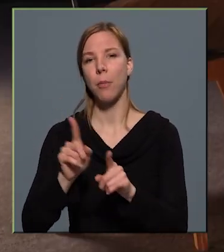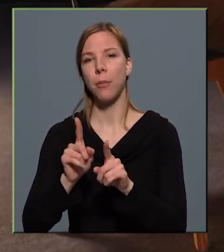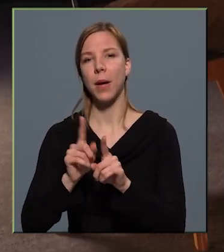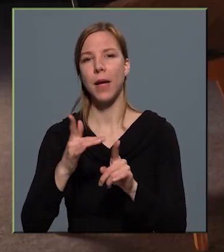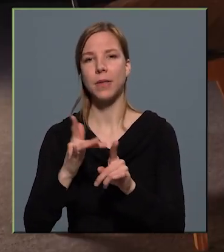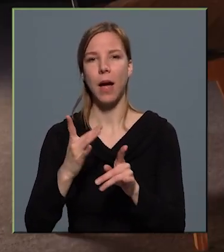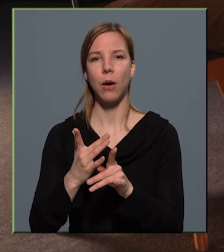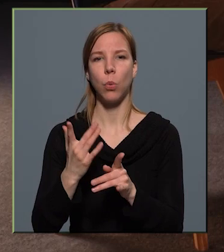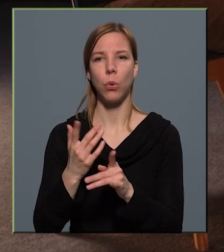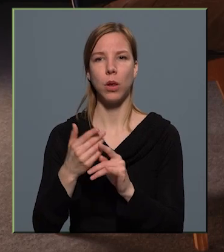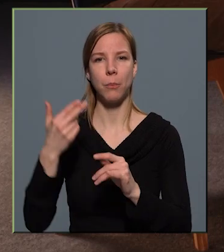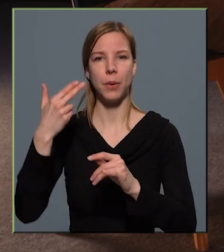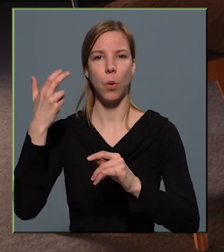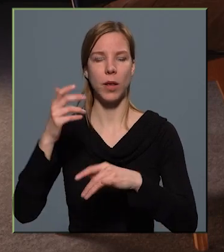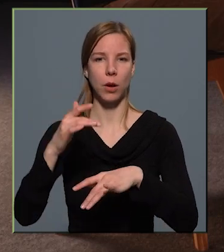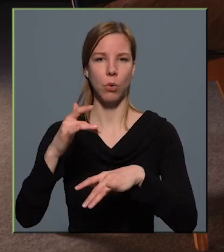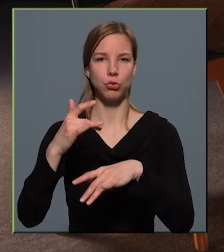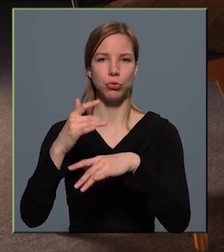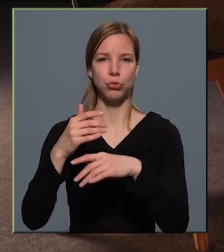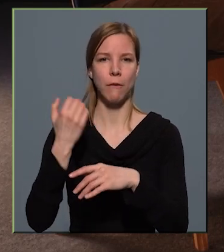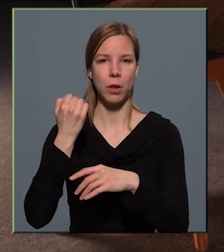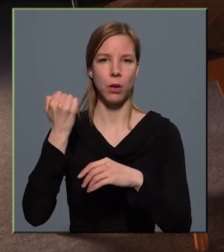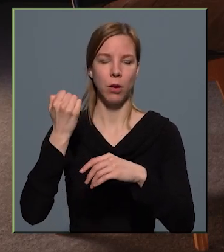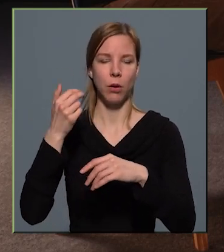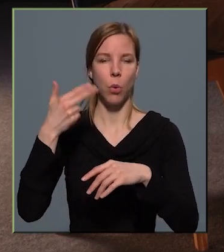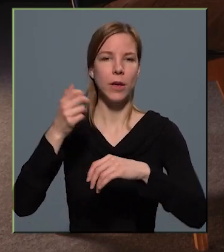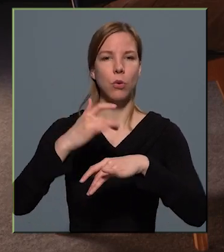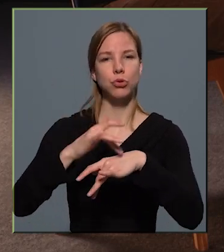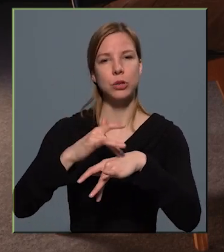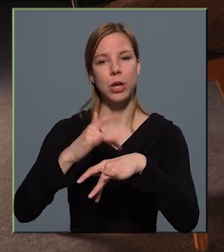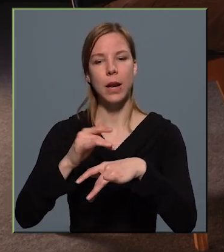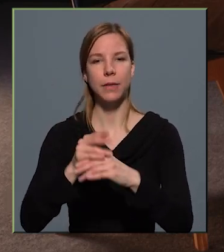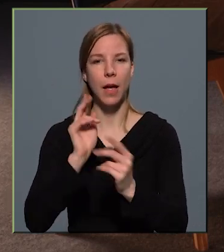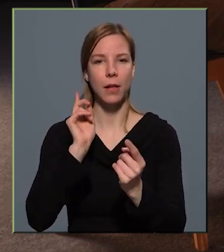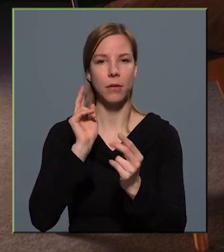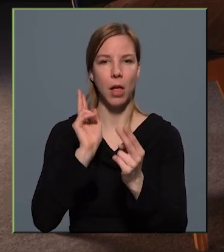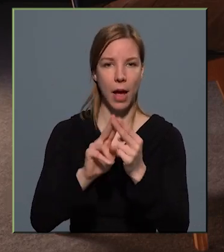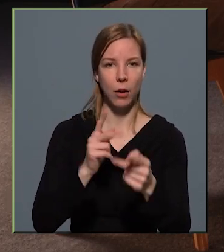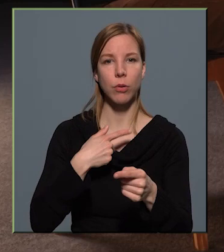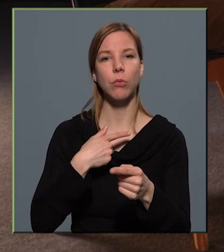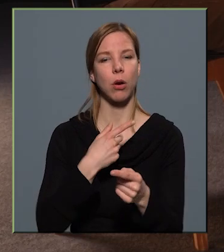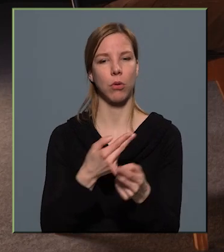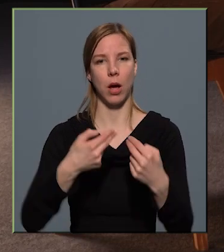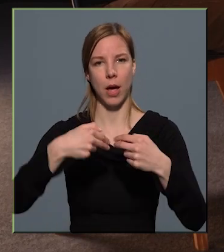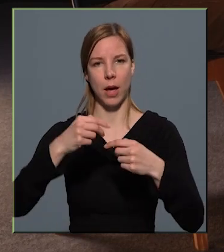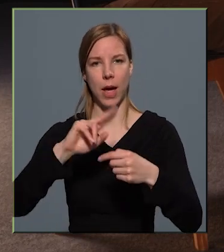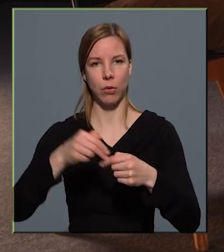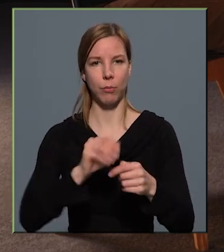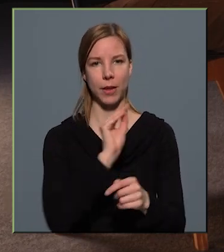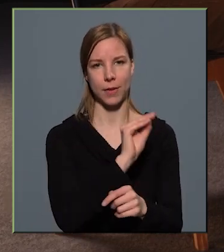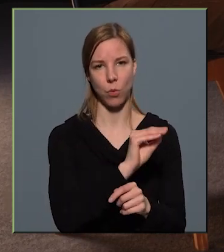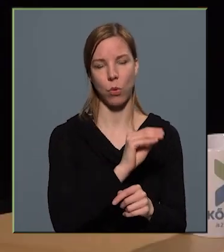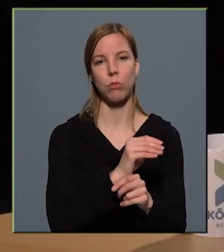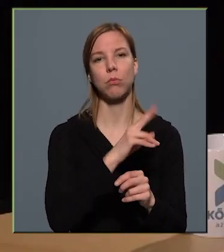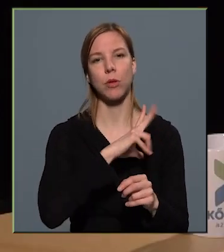vagy öngyilkossági kísérlettel találkozunk, ezeket mind-mind-mind jelezzük a szociális ellátónak, jelezzük a bárkának,